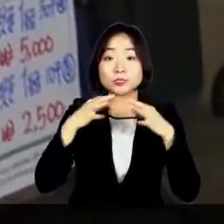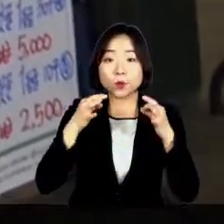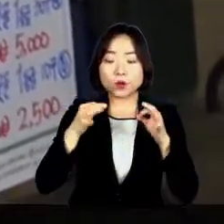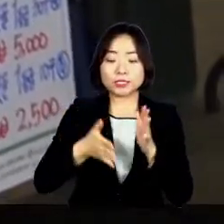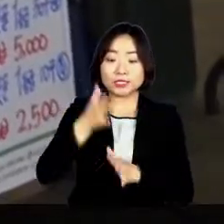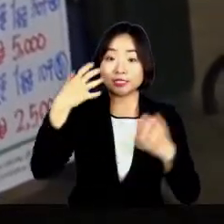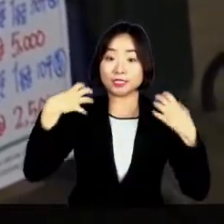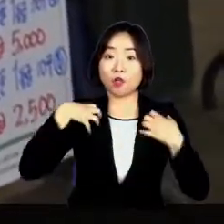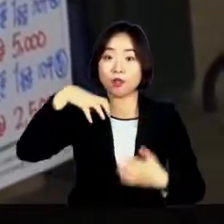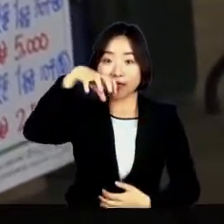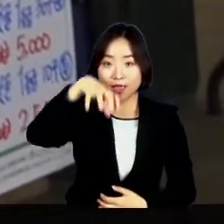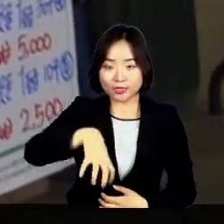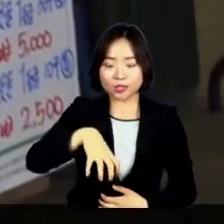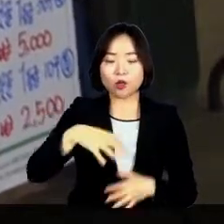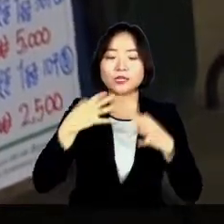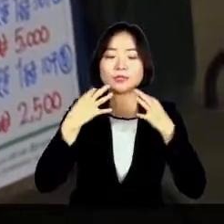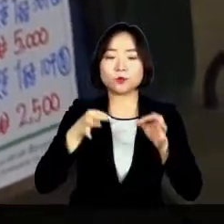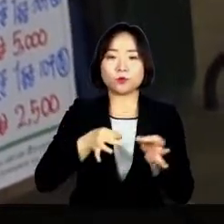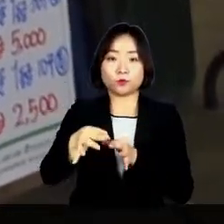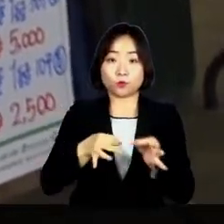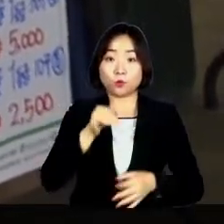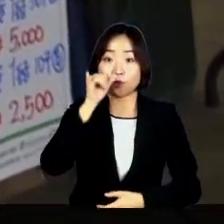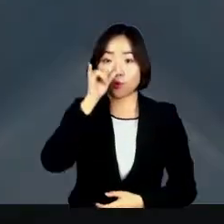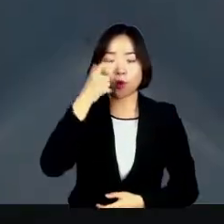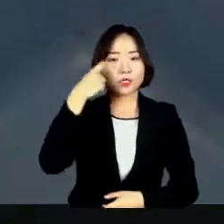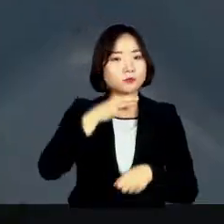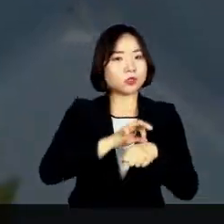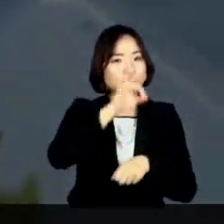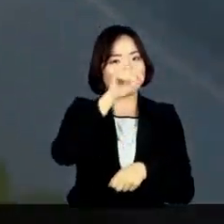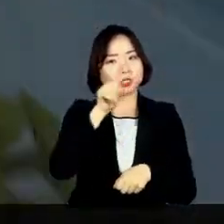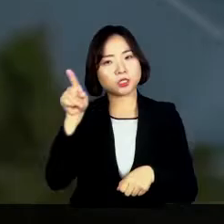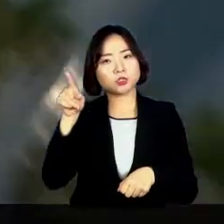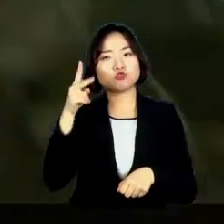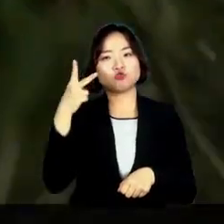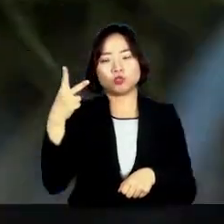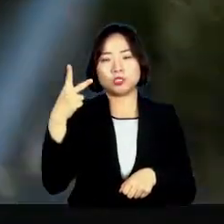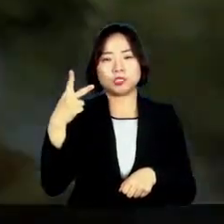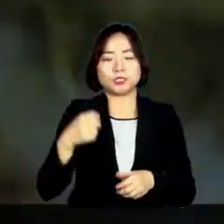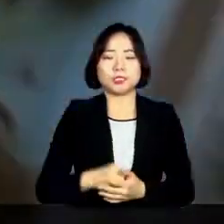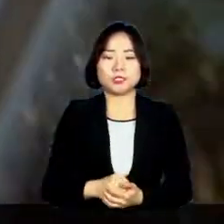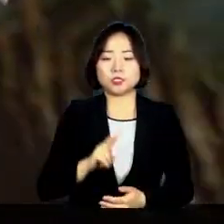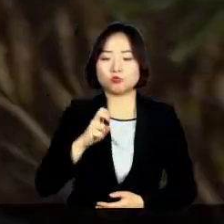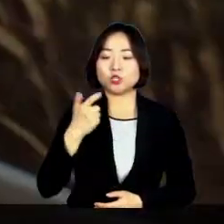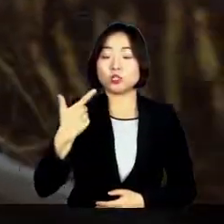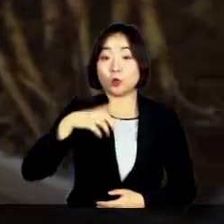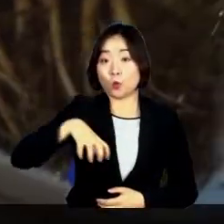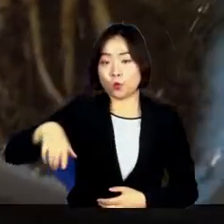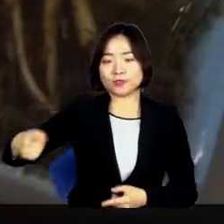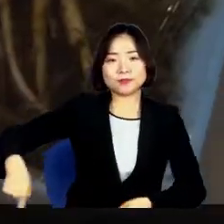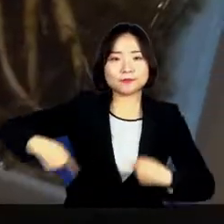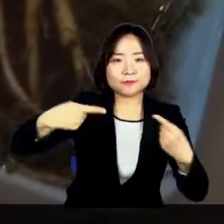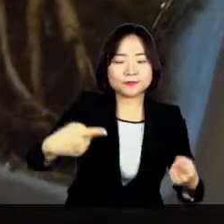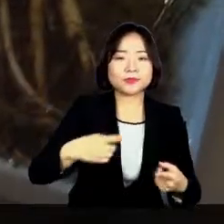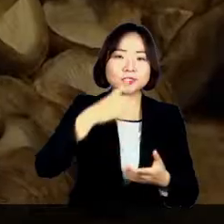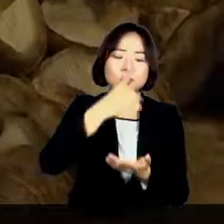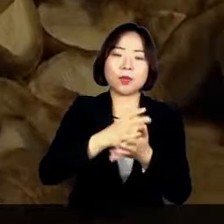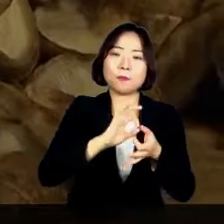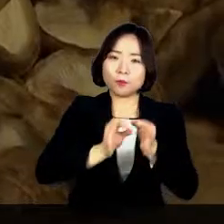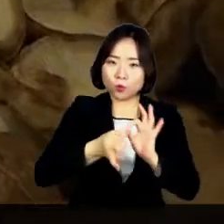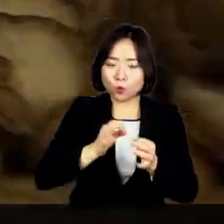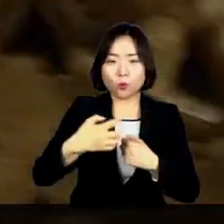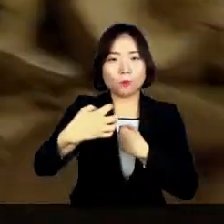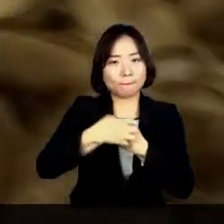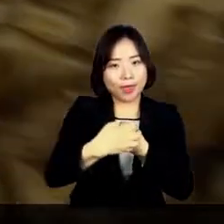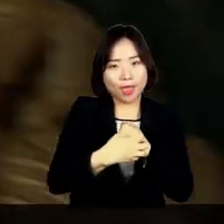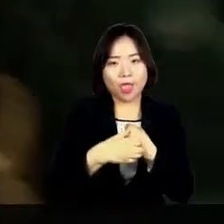금요일은 시청 민원동 앞에서 금요장터가 열리는데요. 오전 10시에서 오후 2시까지 26개 농가가 참여해